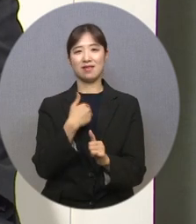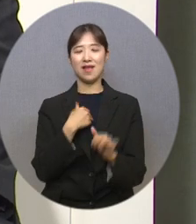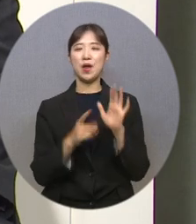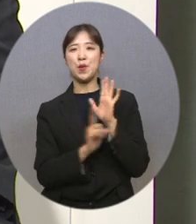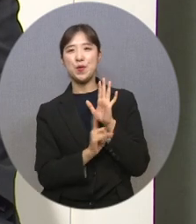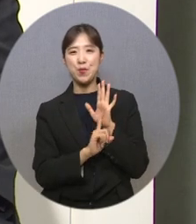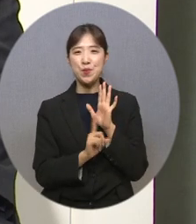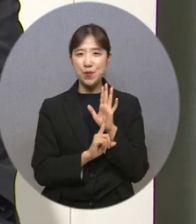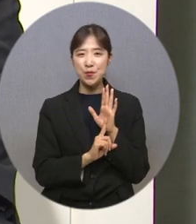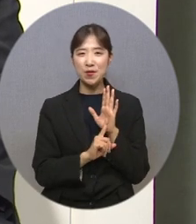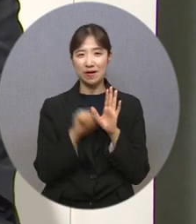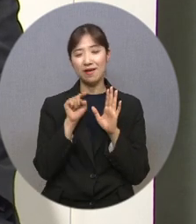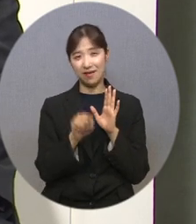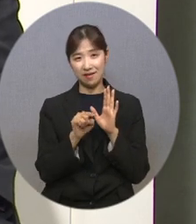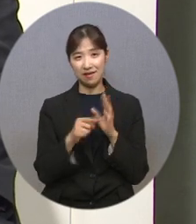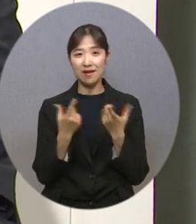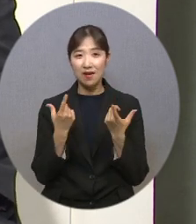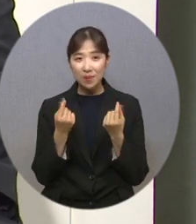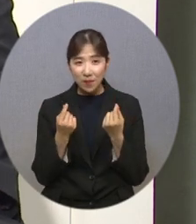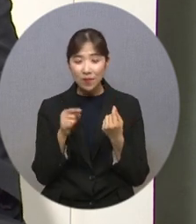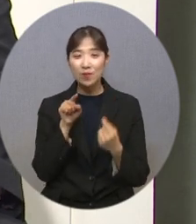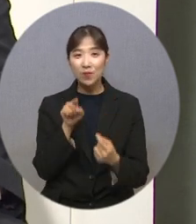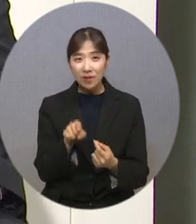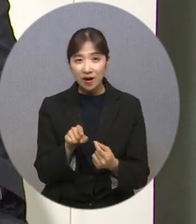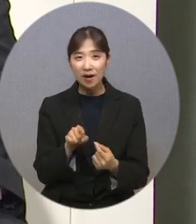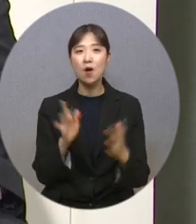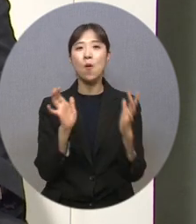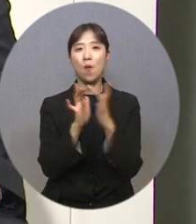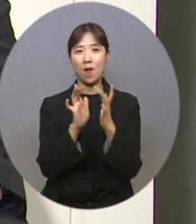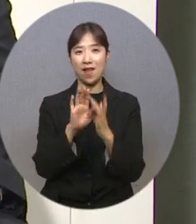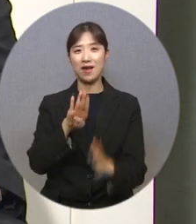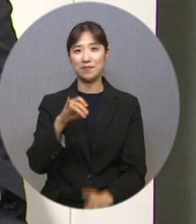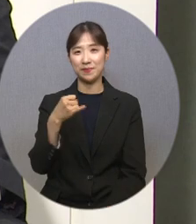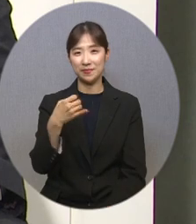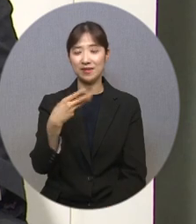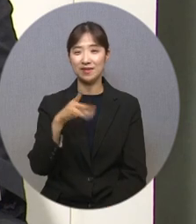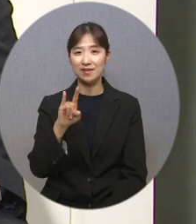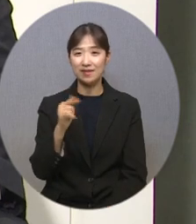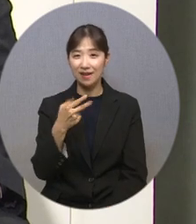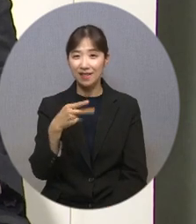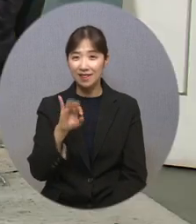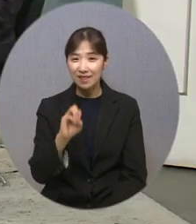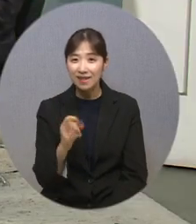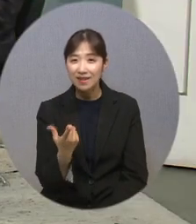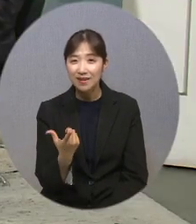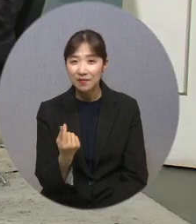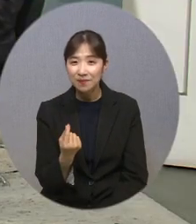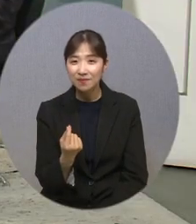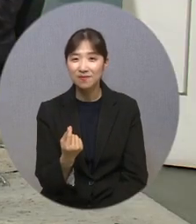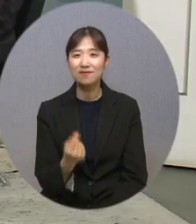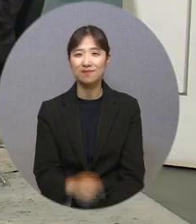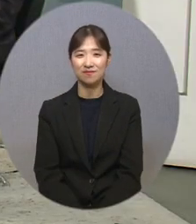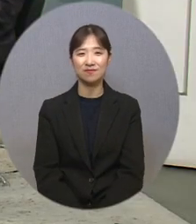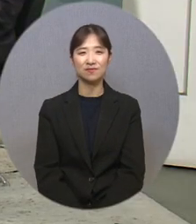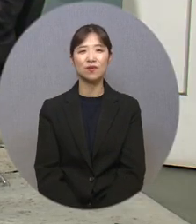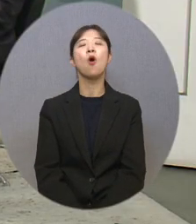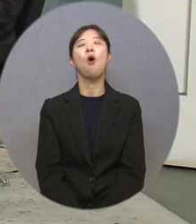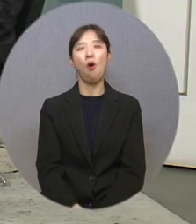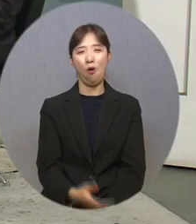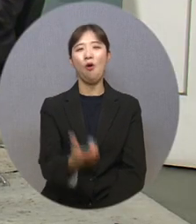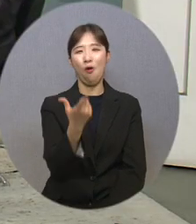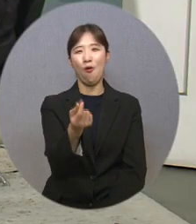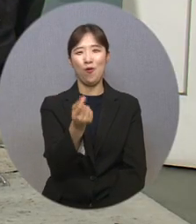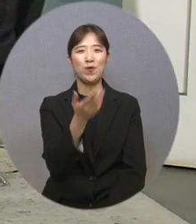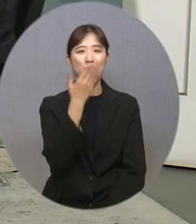알리는 수단도 하나의 온라인 브랜딩이다 이런 얘기 같아요. 네. 저 바람직한